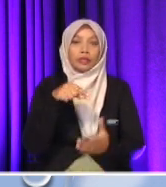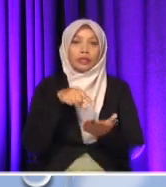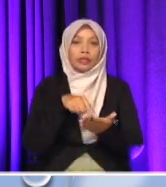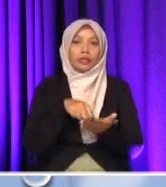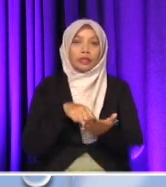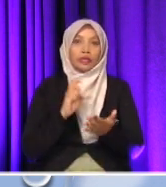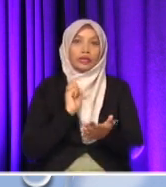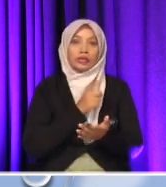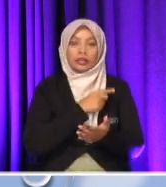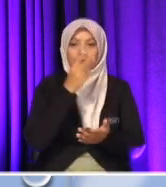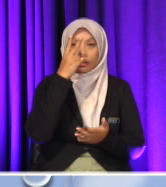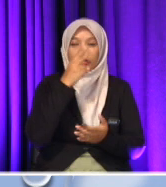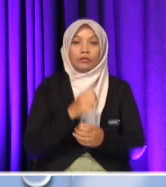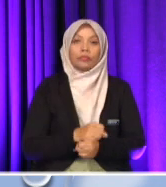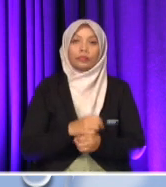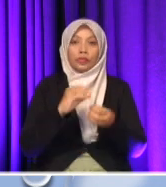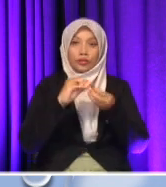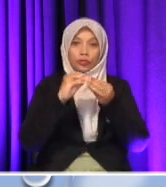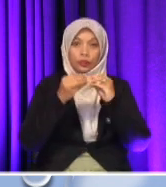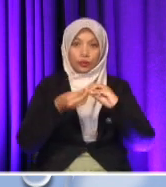kita tengok daripada simbol